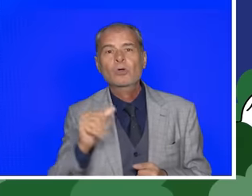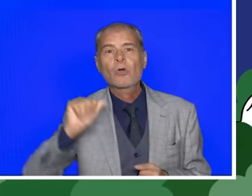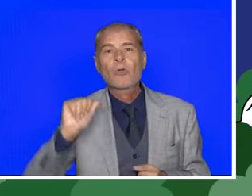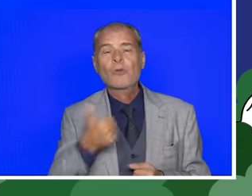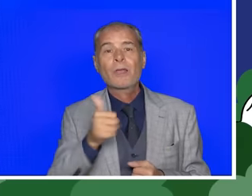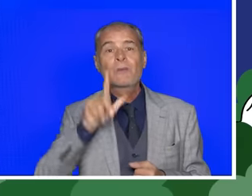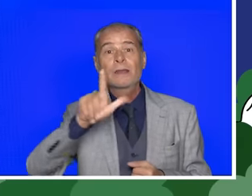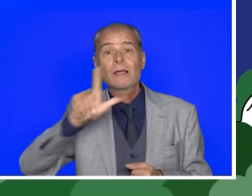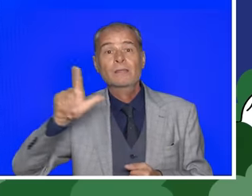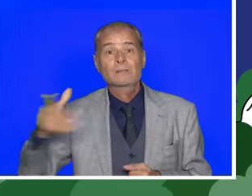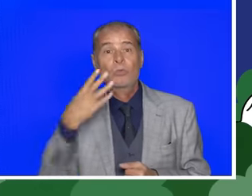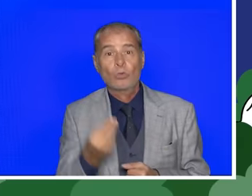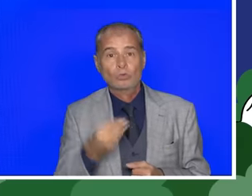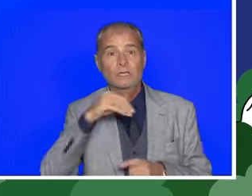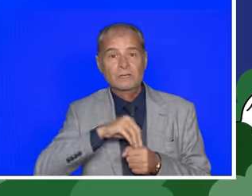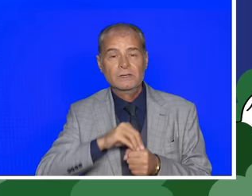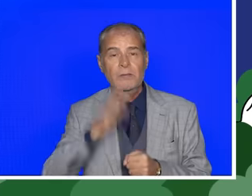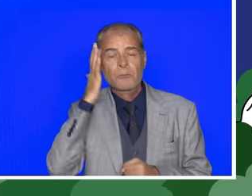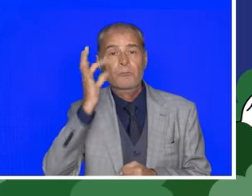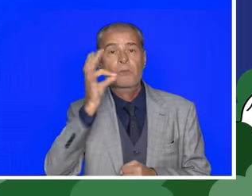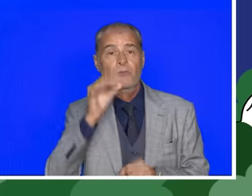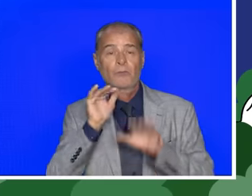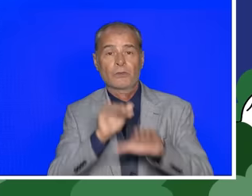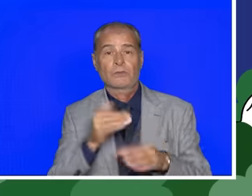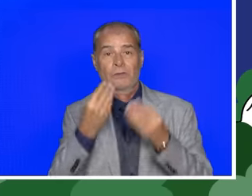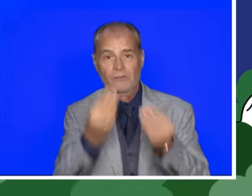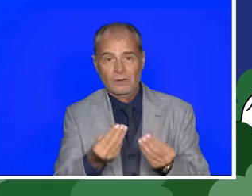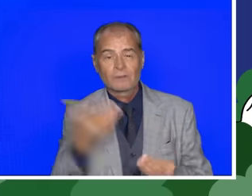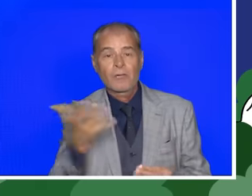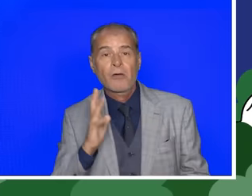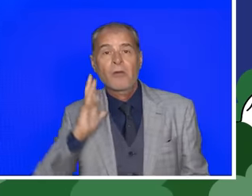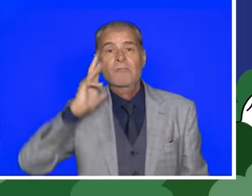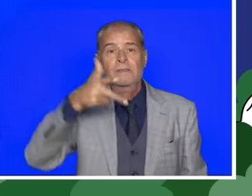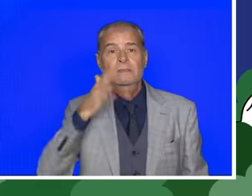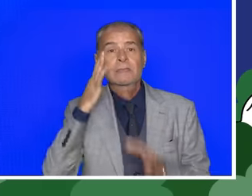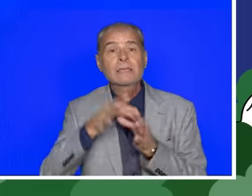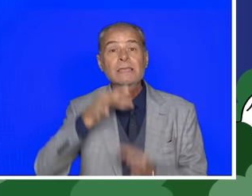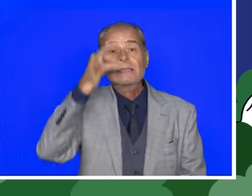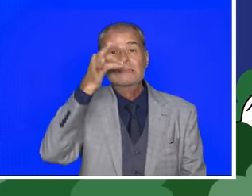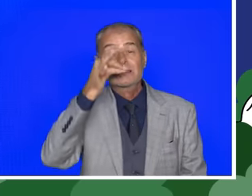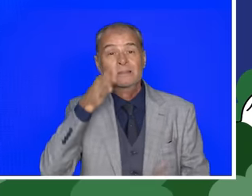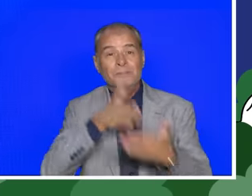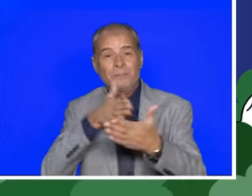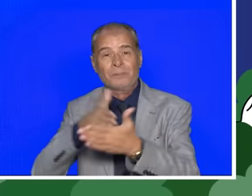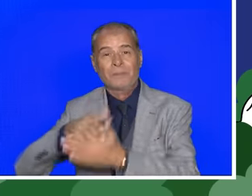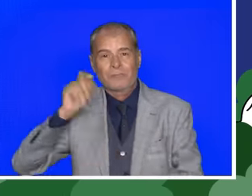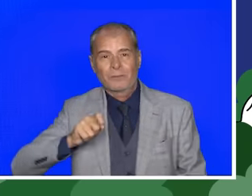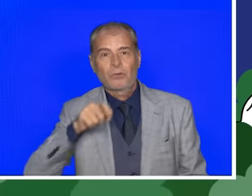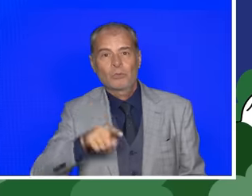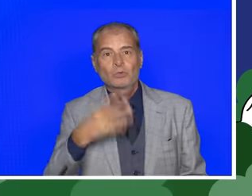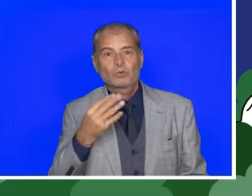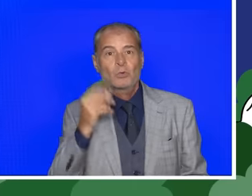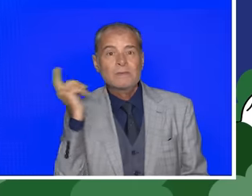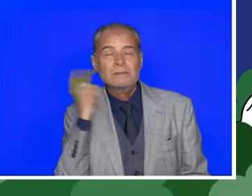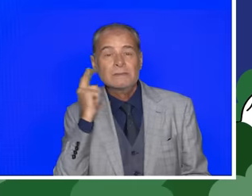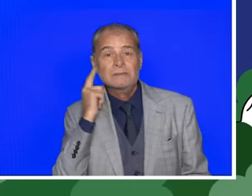duydukları alanlarda uzmanlık desteği verirken daha fazla insana ulaşabilmek için etkiyi